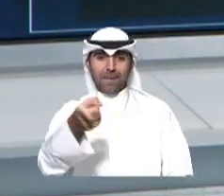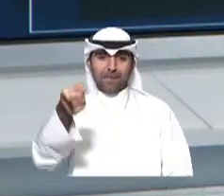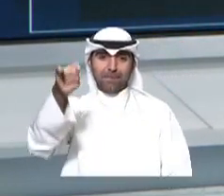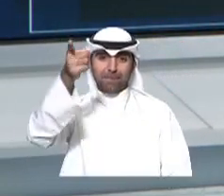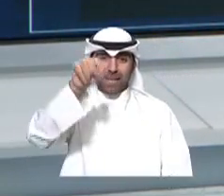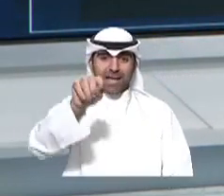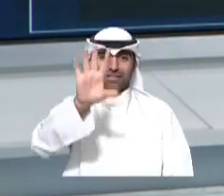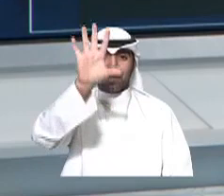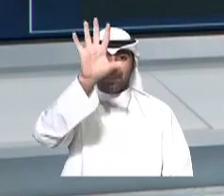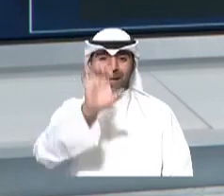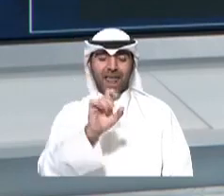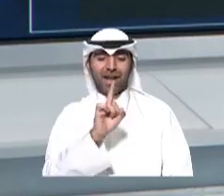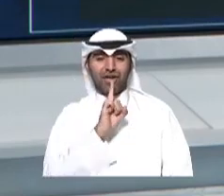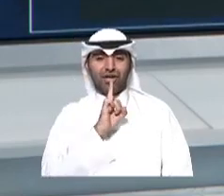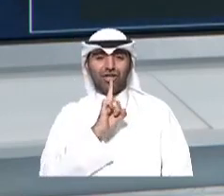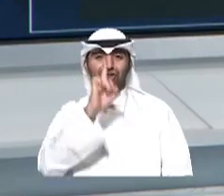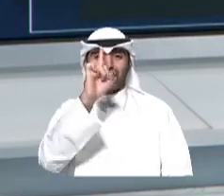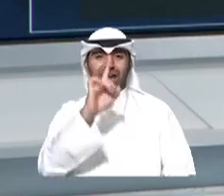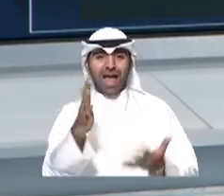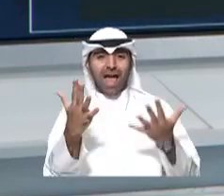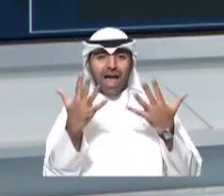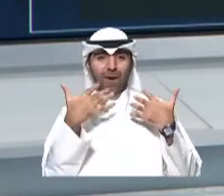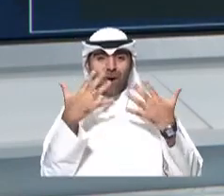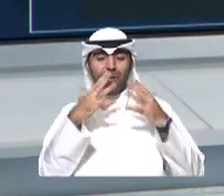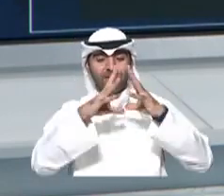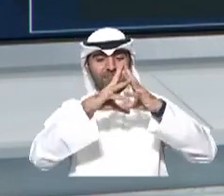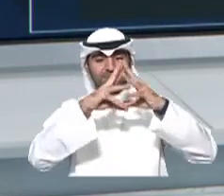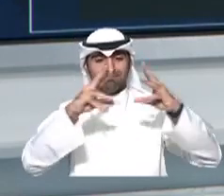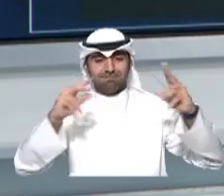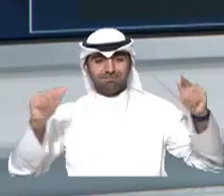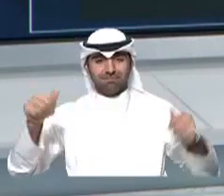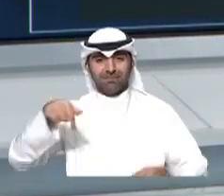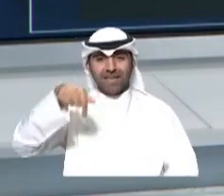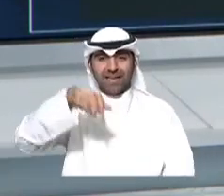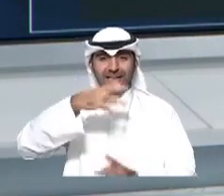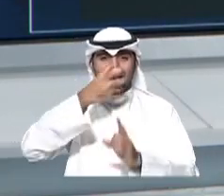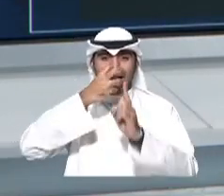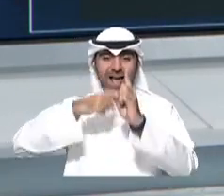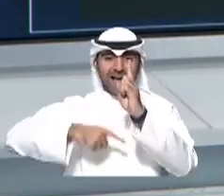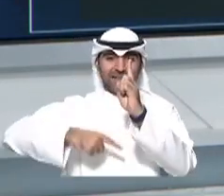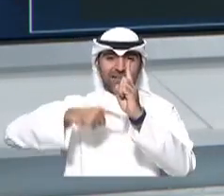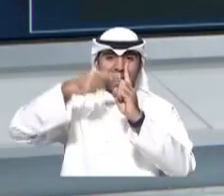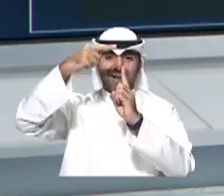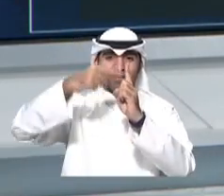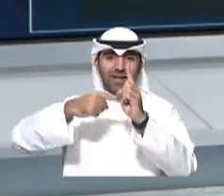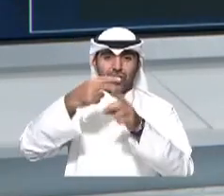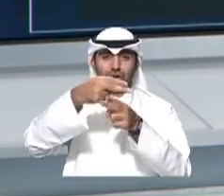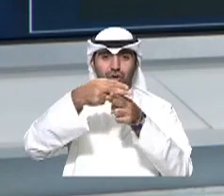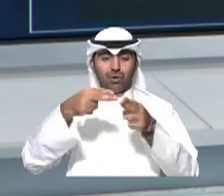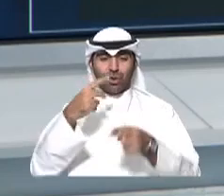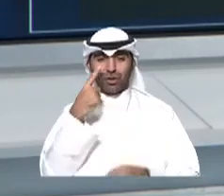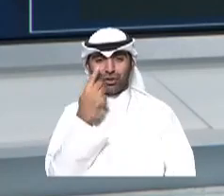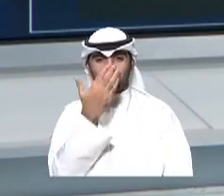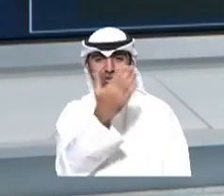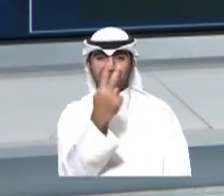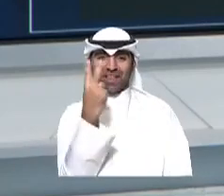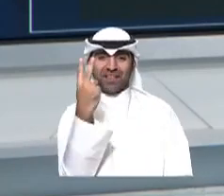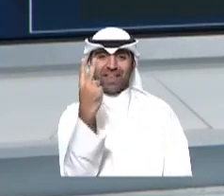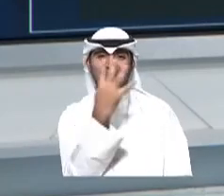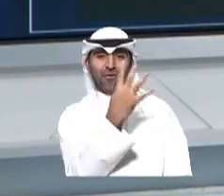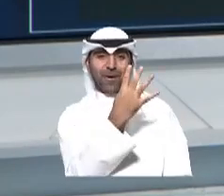الرياح تخف تدريجياً. الأجواء الحالية في مدينة الكويت: السماء صافية، درجة الحرارة الحالية 42 درجة